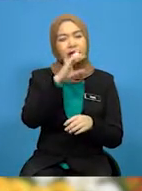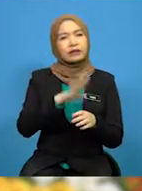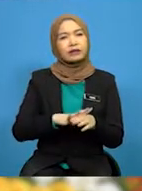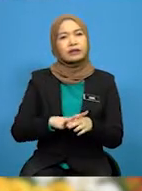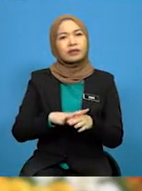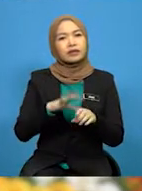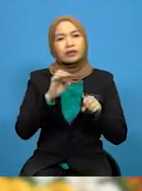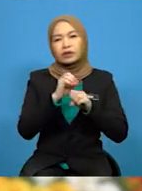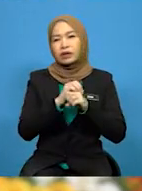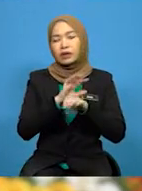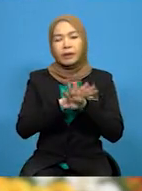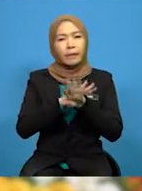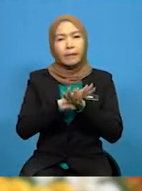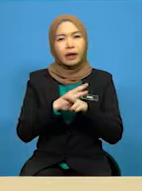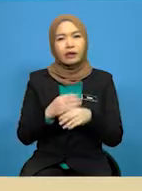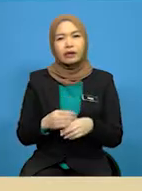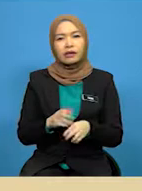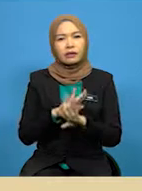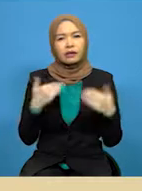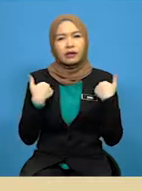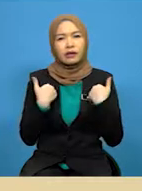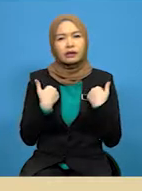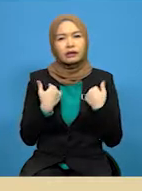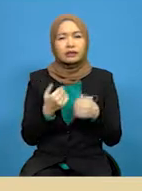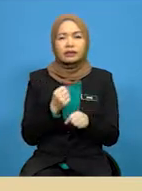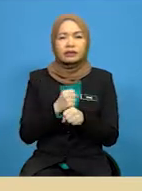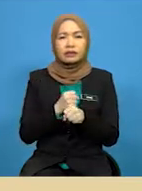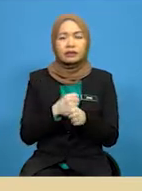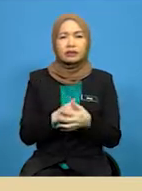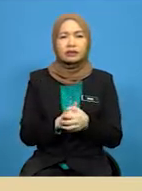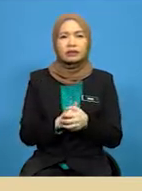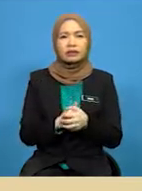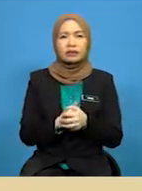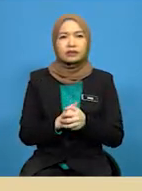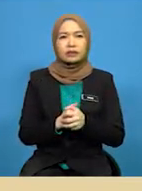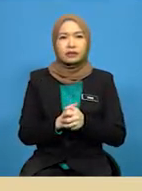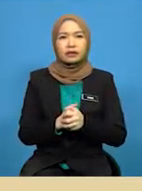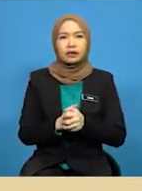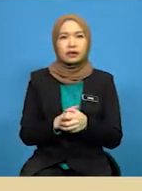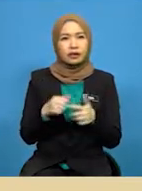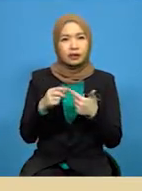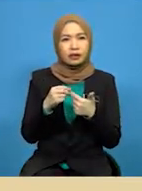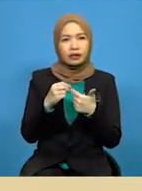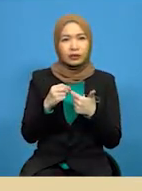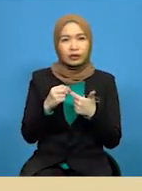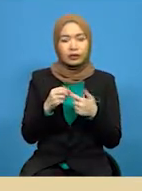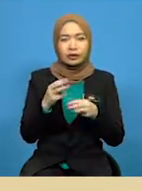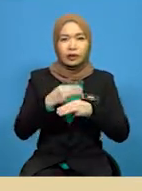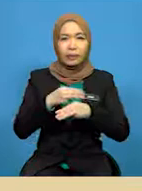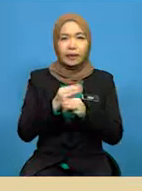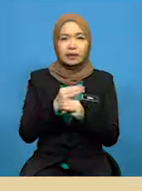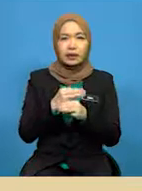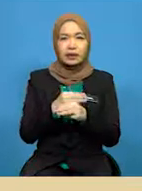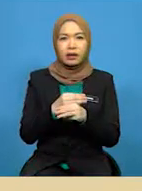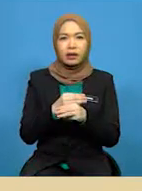yang pertama jika tidak dapat ditangani. Okay. Isu yang kedua ialah berkaitan dengan masalah sosial meningkat. Jadi